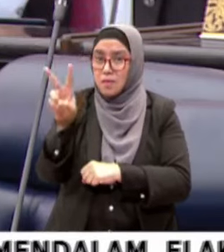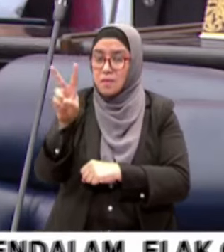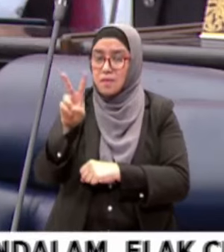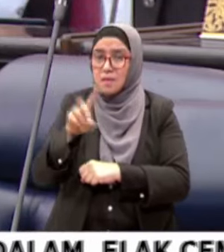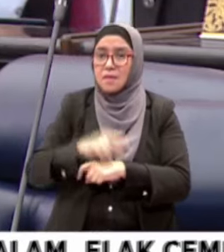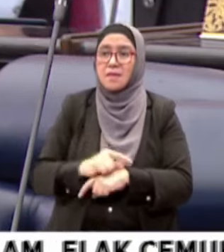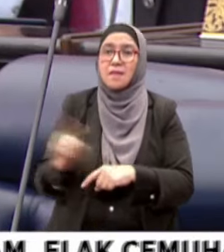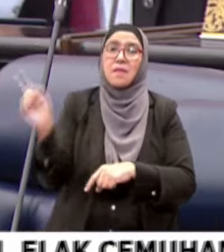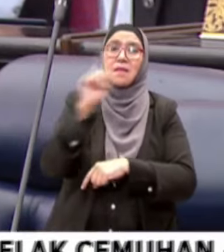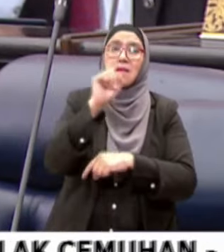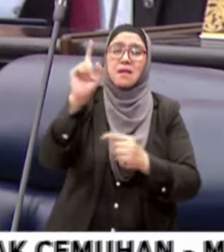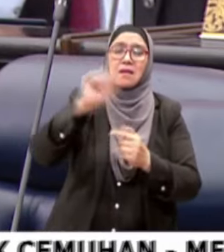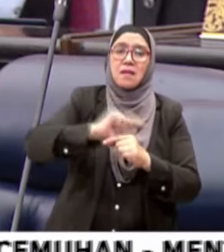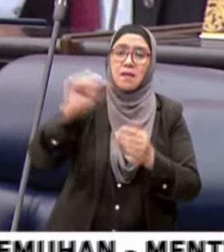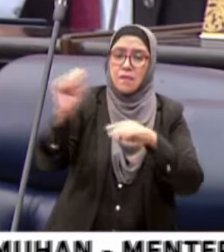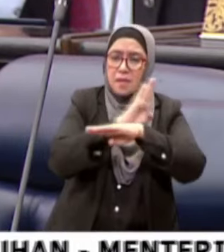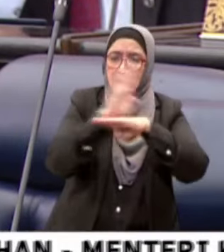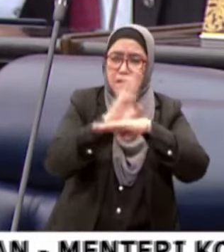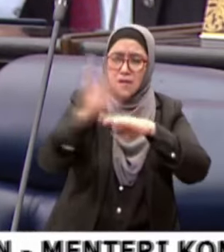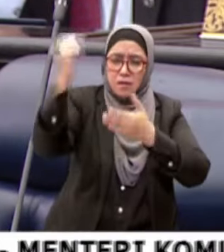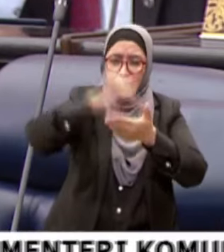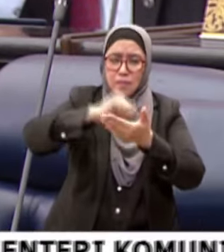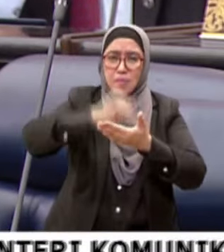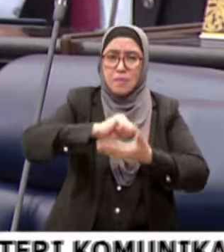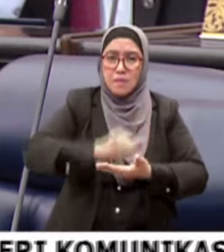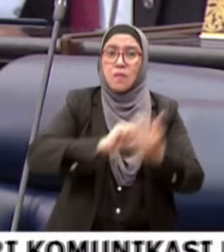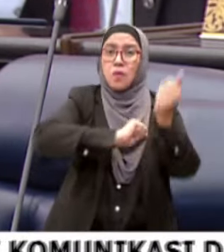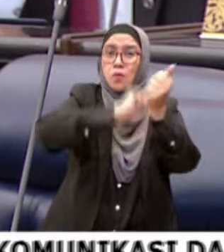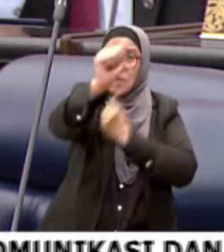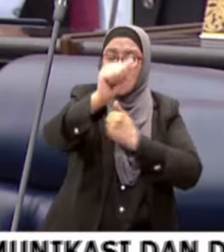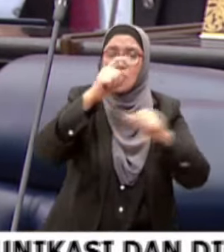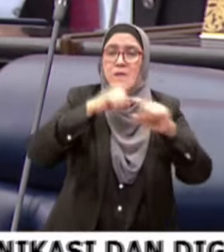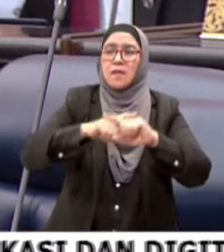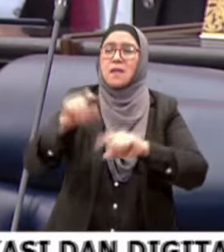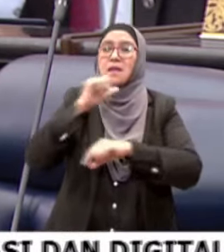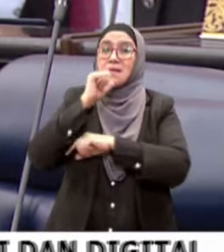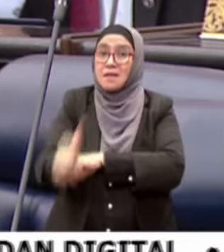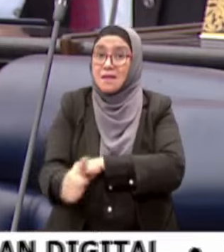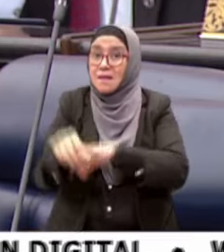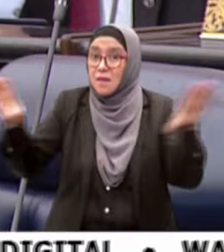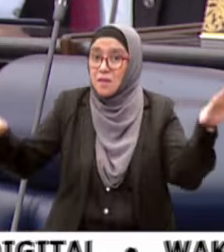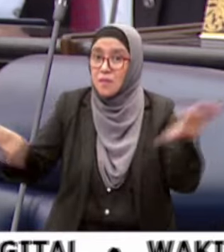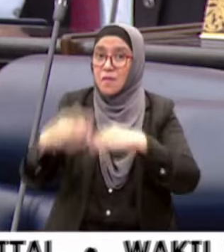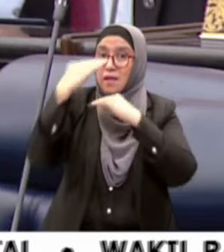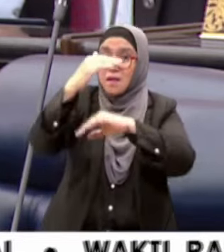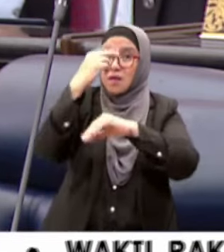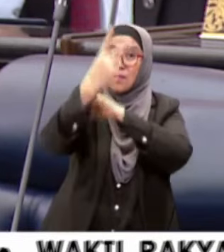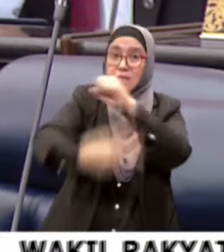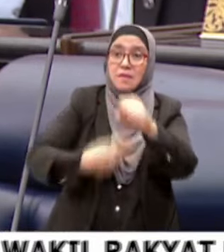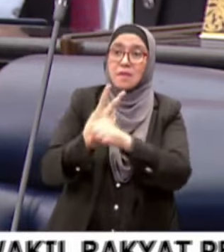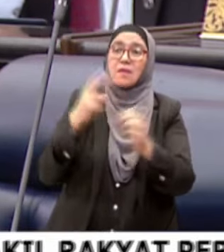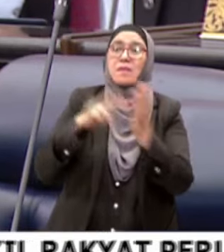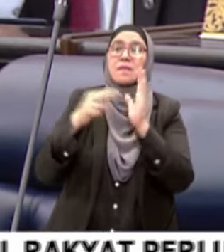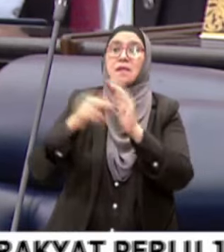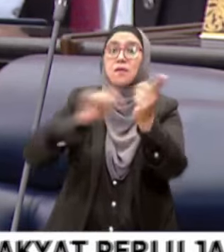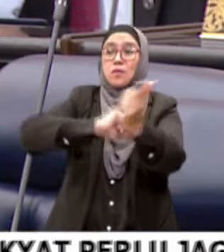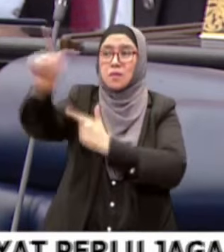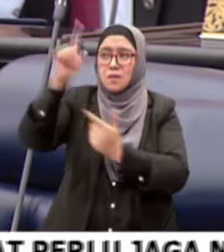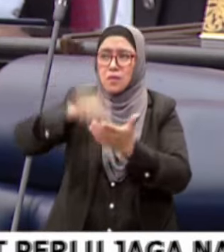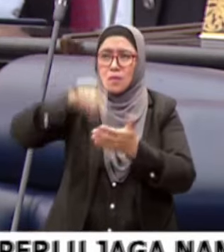yang kita luluskan tetapi mereka tidak relevan 2 tahun maka kelulusan itu perlu